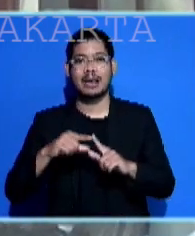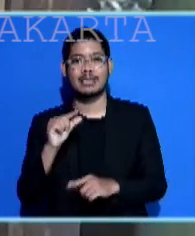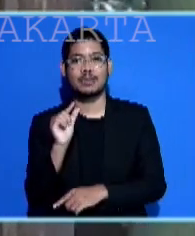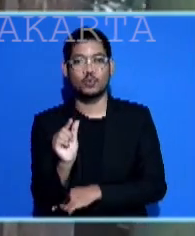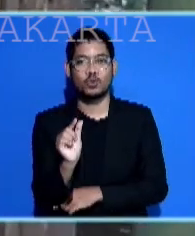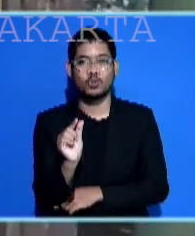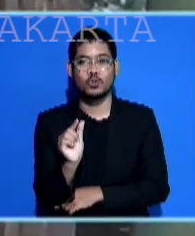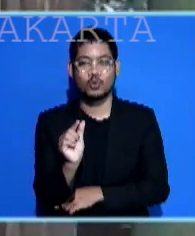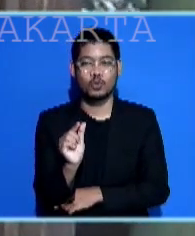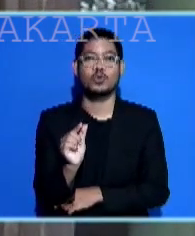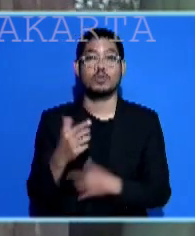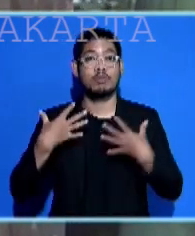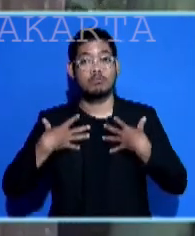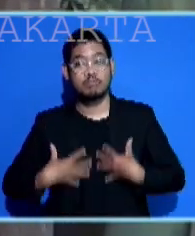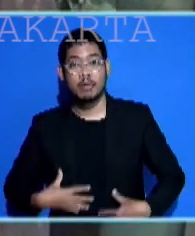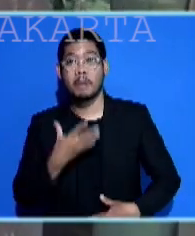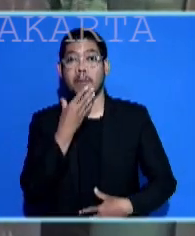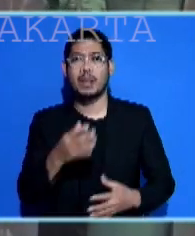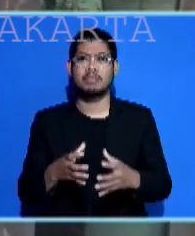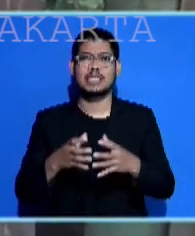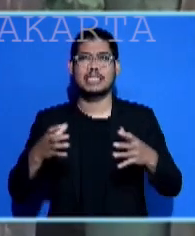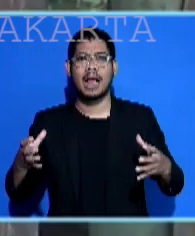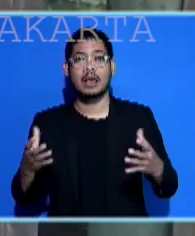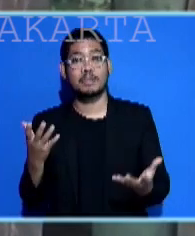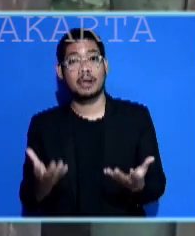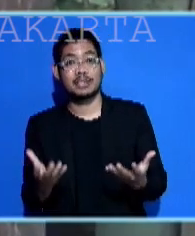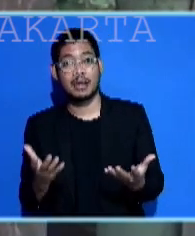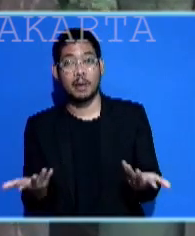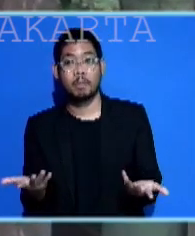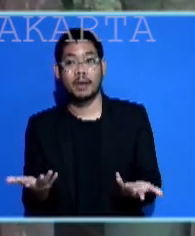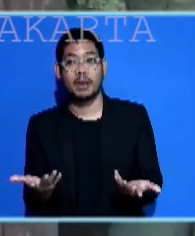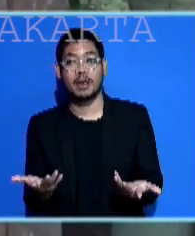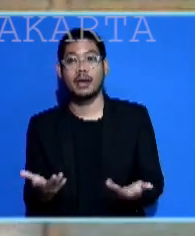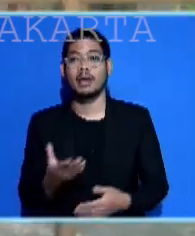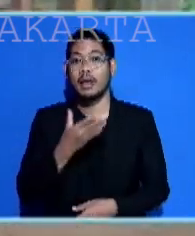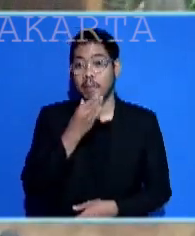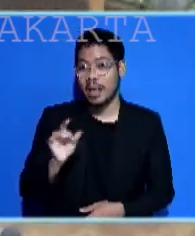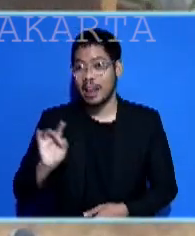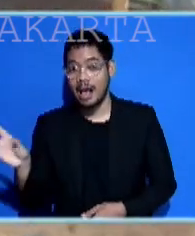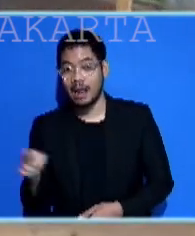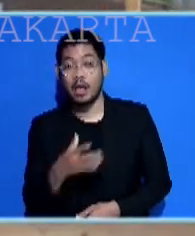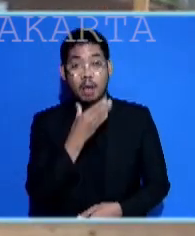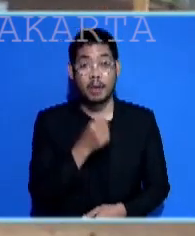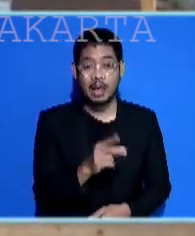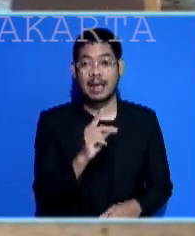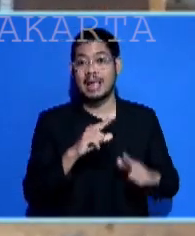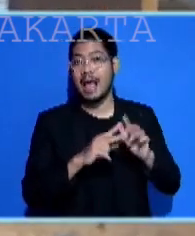ukuranipun ingkang Langkung Ageng kingaken kalian kacang Lan regipun ingkang Langkung Mirah kandingen